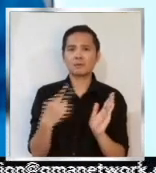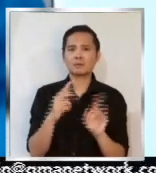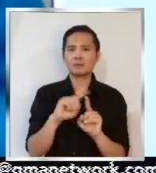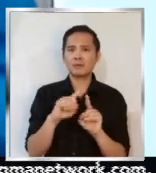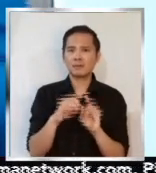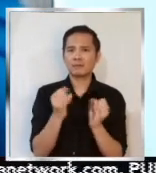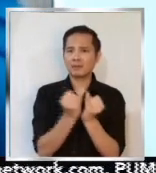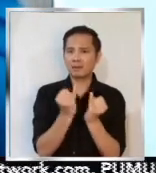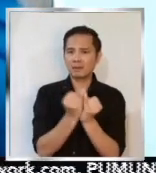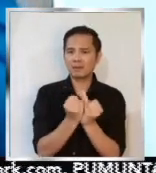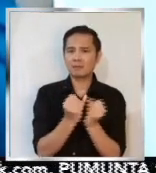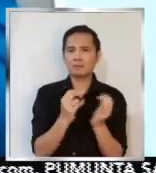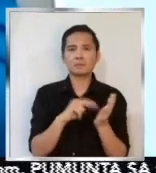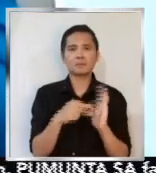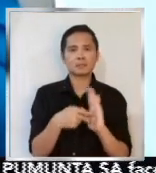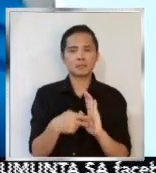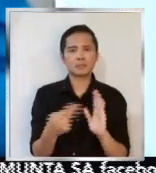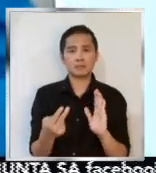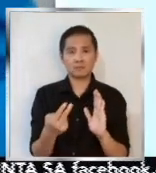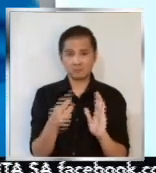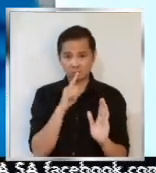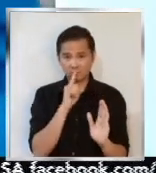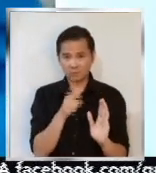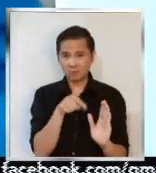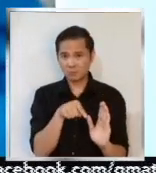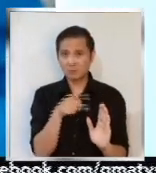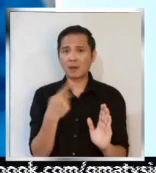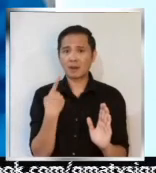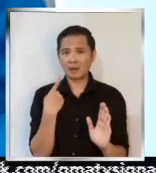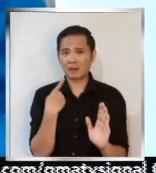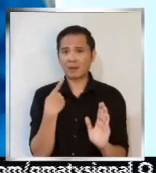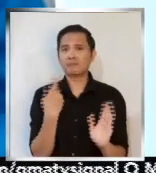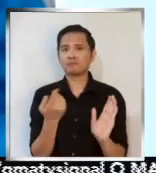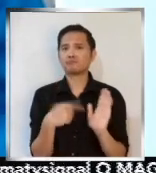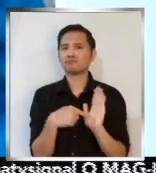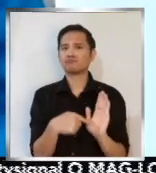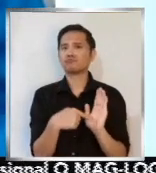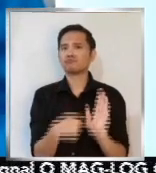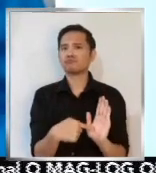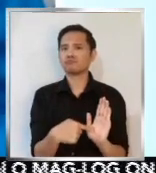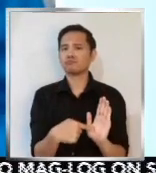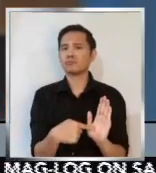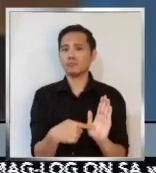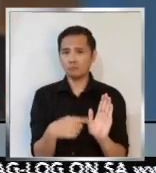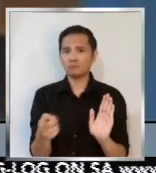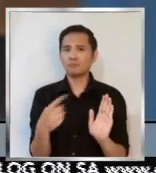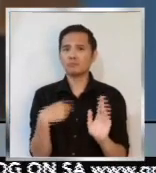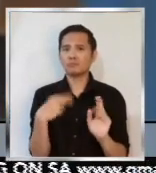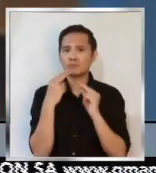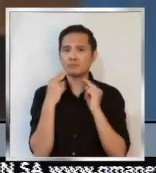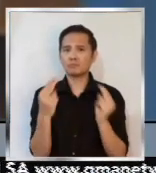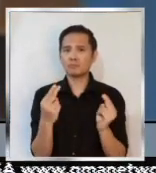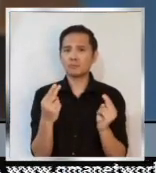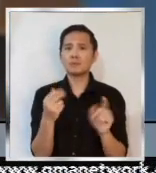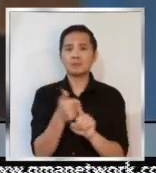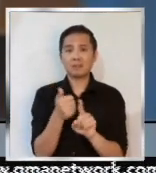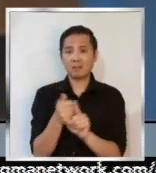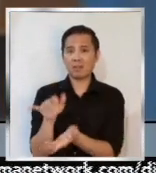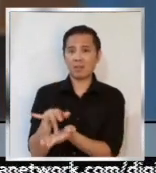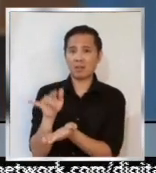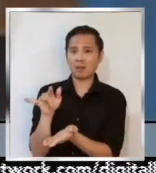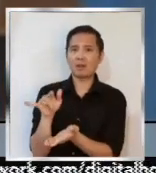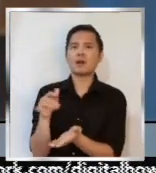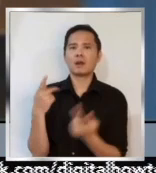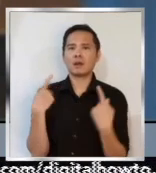na sabi nga nila, but googluin yung tabakuhan kung nakikinabang sila. Mananatili rin daw sa Witness